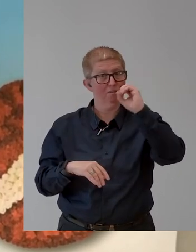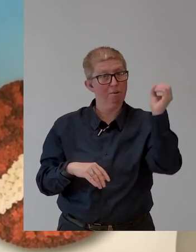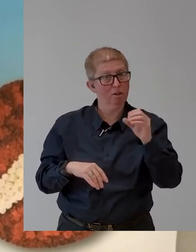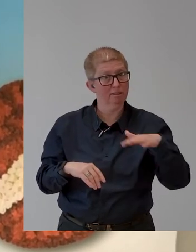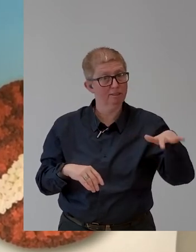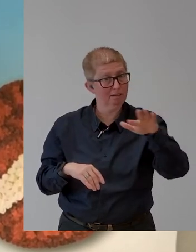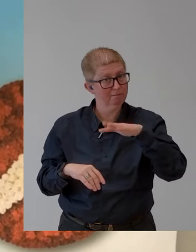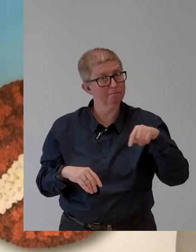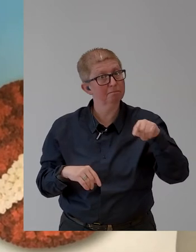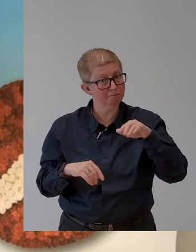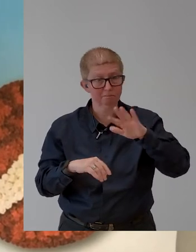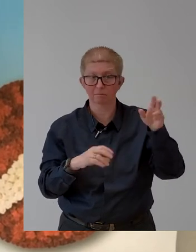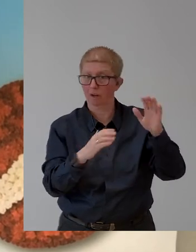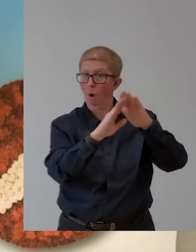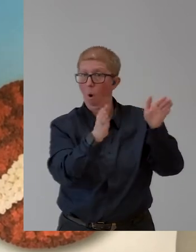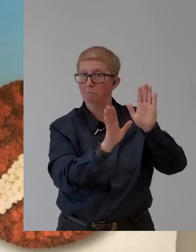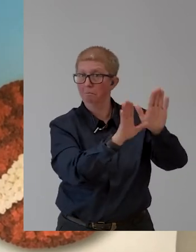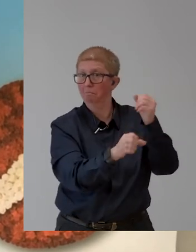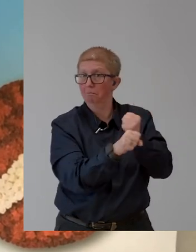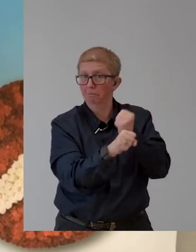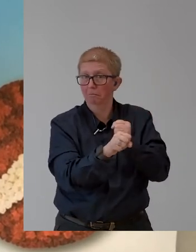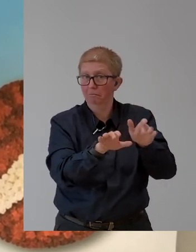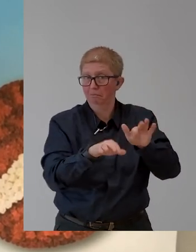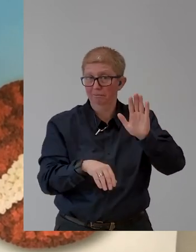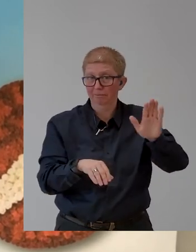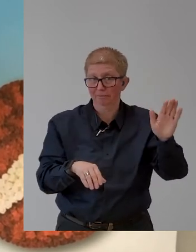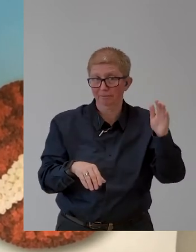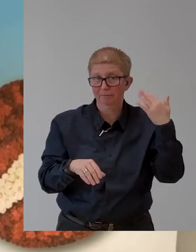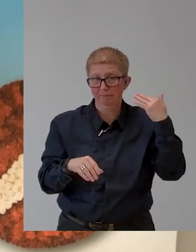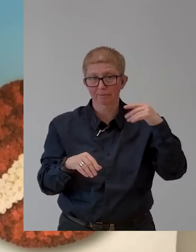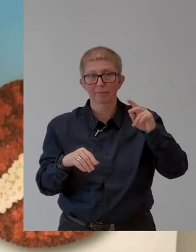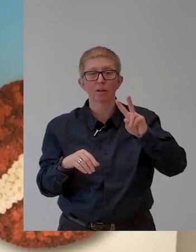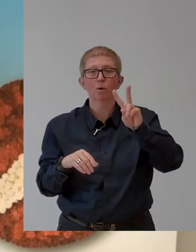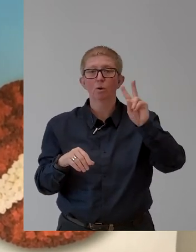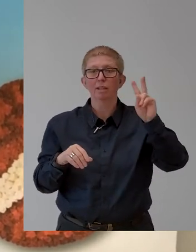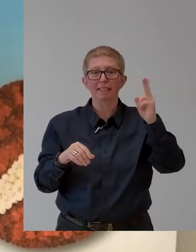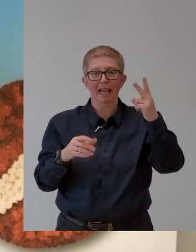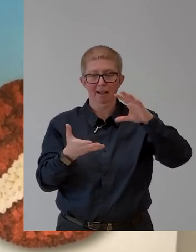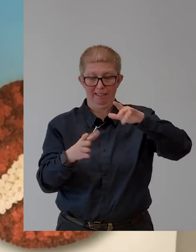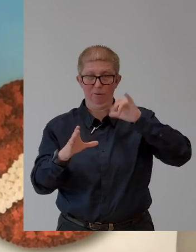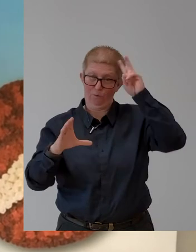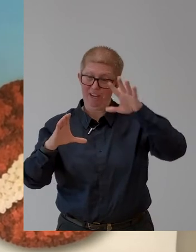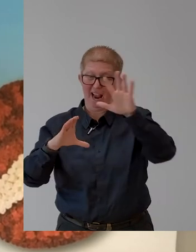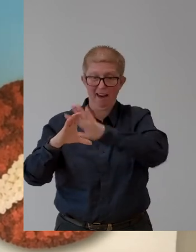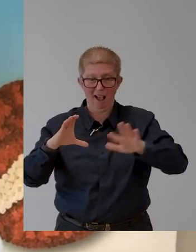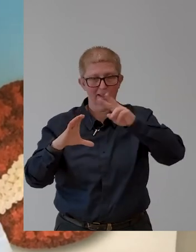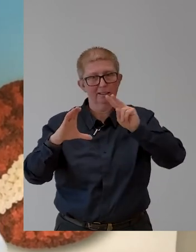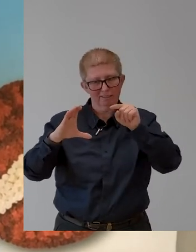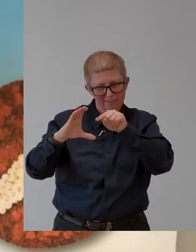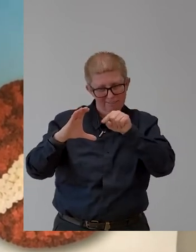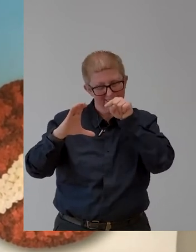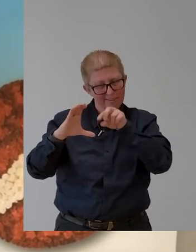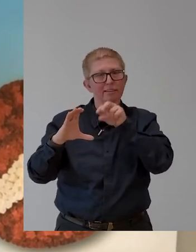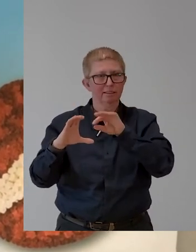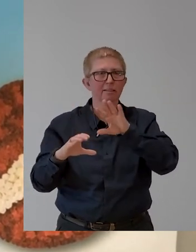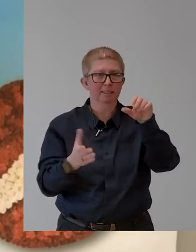at our head office at Austria Campus in Vienna, practically in this crisis overnight. After all, this